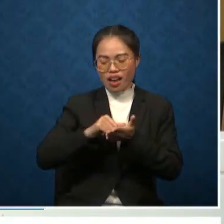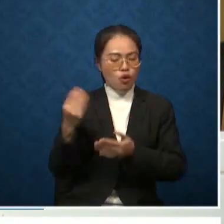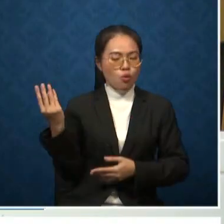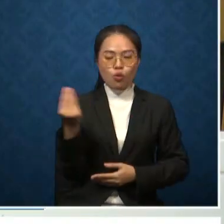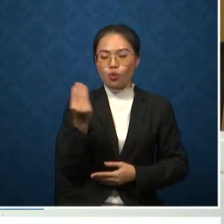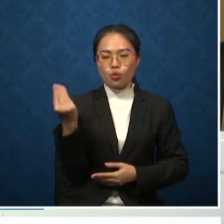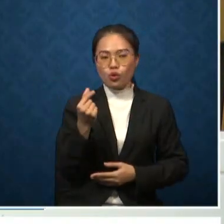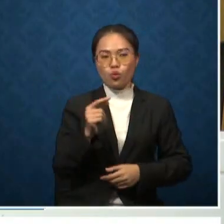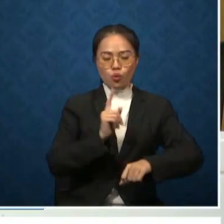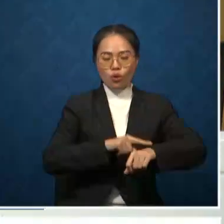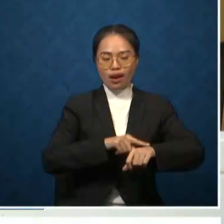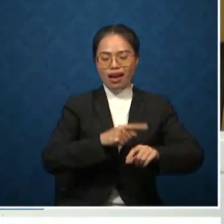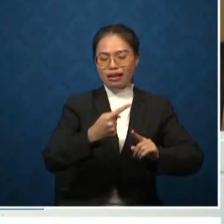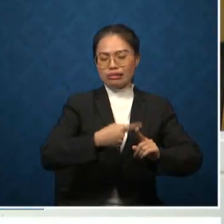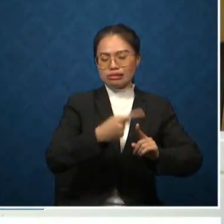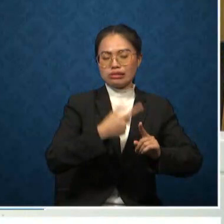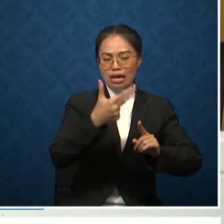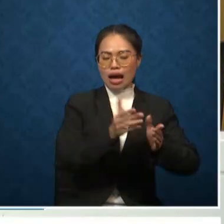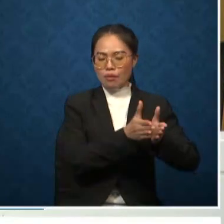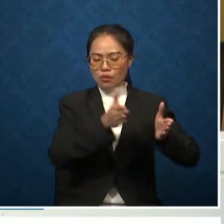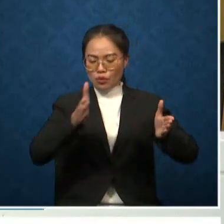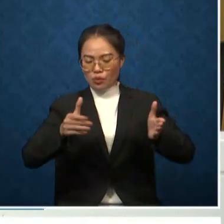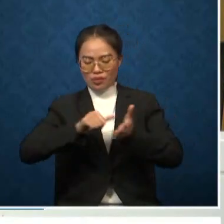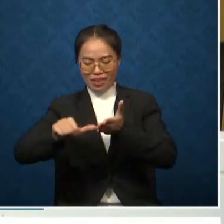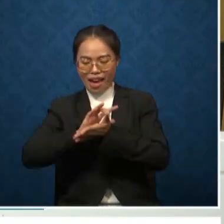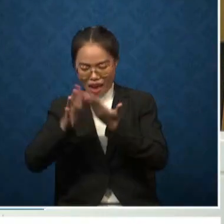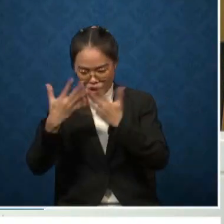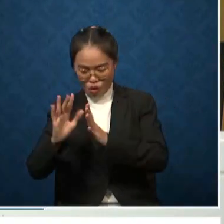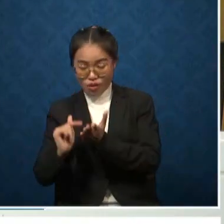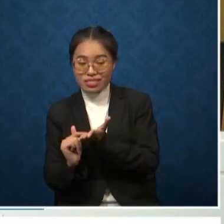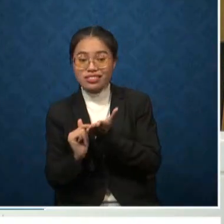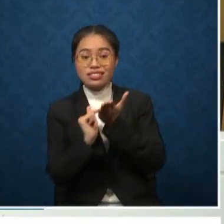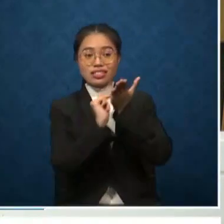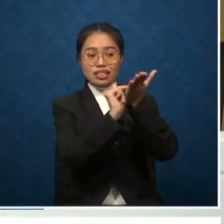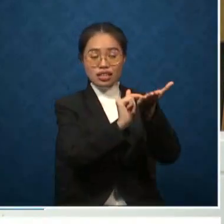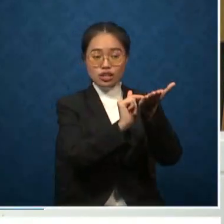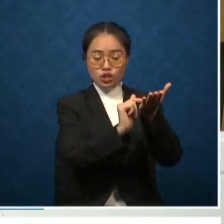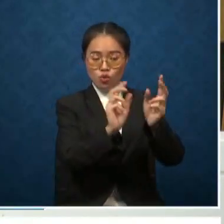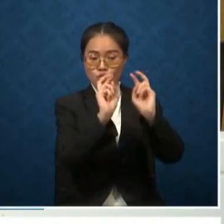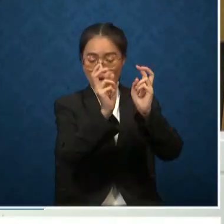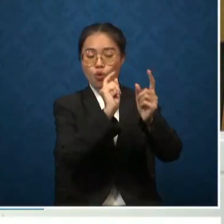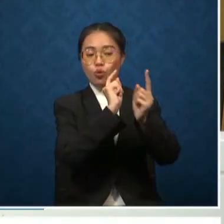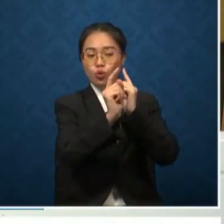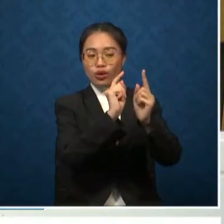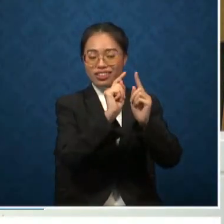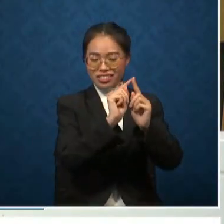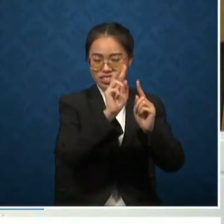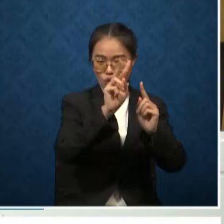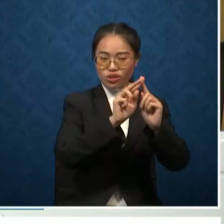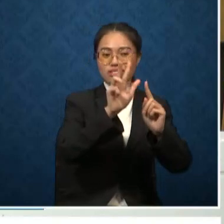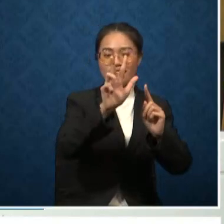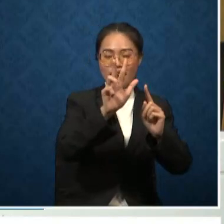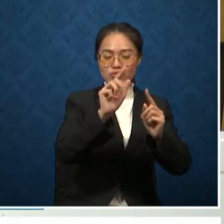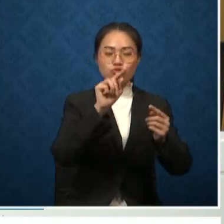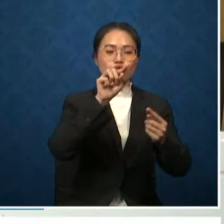ครับใช้เวลาประมาณ3เดือนนะครับเราก็ได้เสนอเพื่อที่จะเข้าบรรจุวาระเป็นวาระที่2และวาระที่3ในสภาผู้